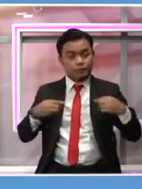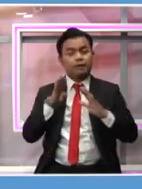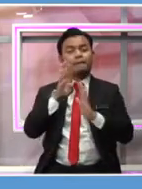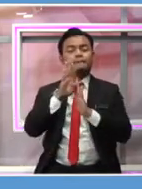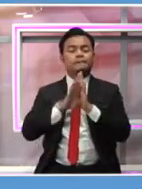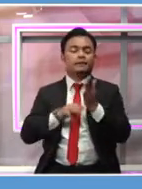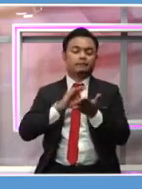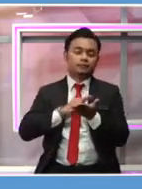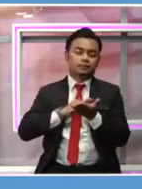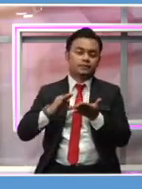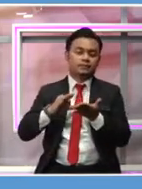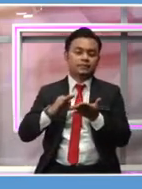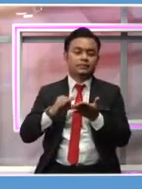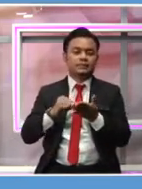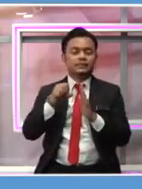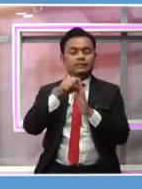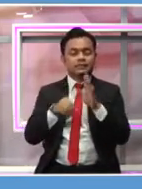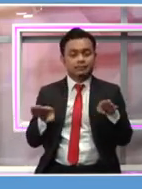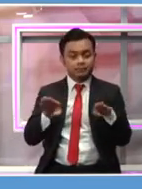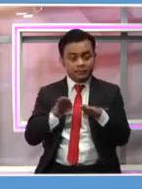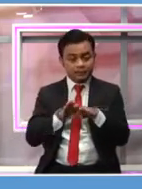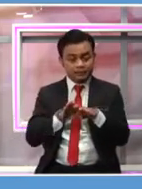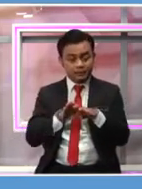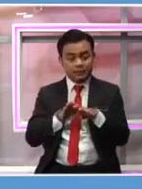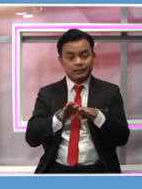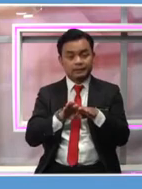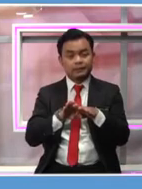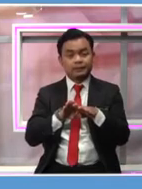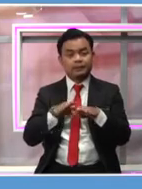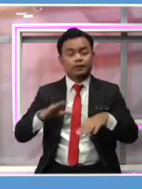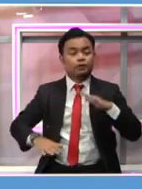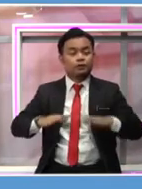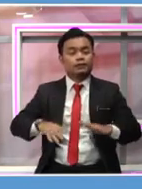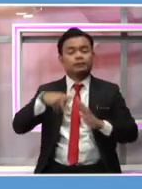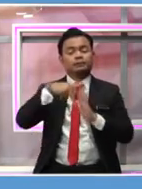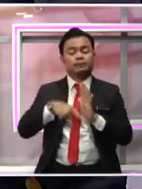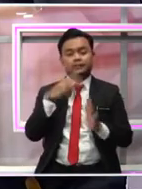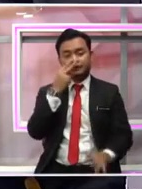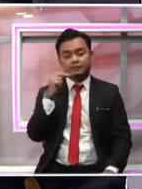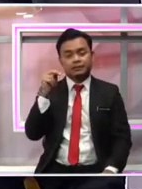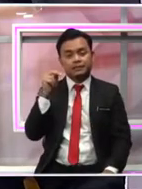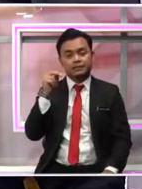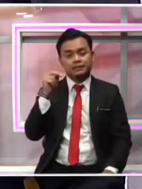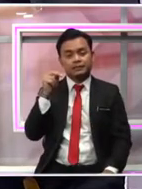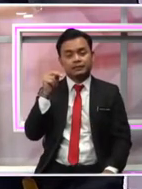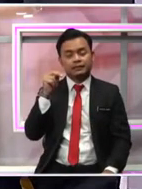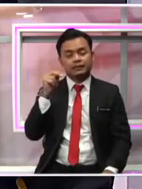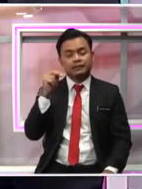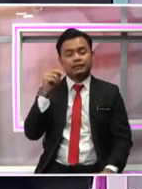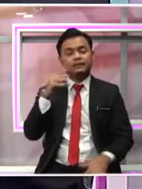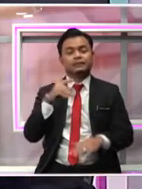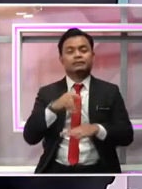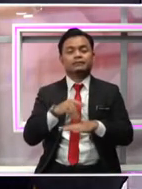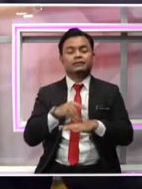di dalam tubuh manusia Oke bayi anak-anak di rumah Coba baca Wanita coba juga cek